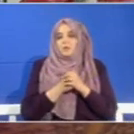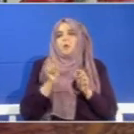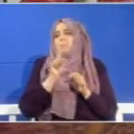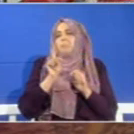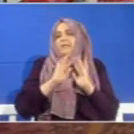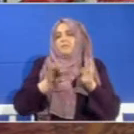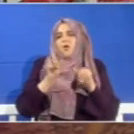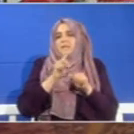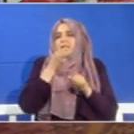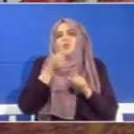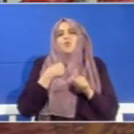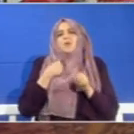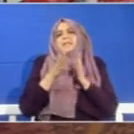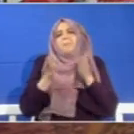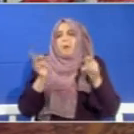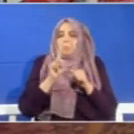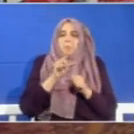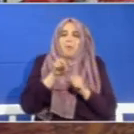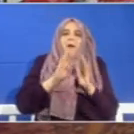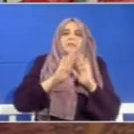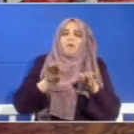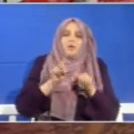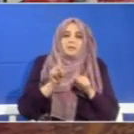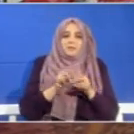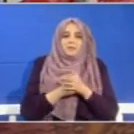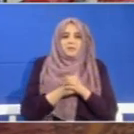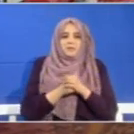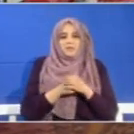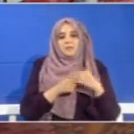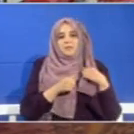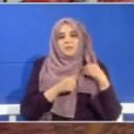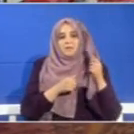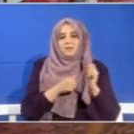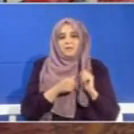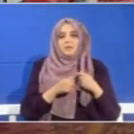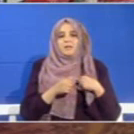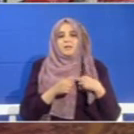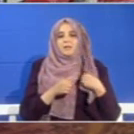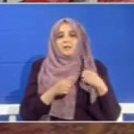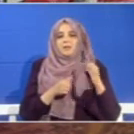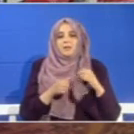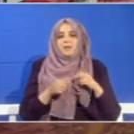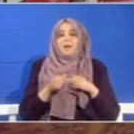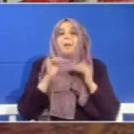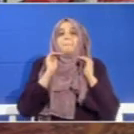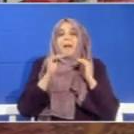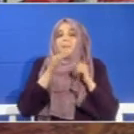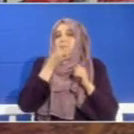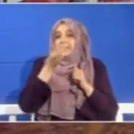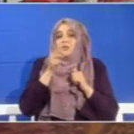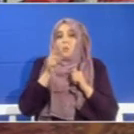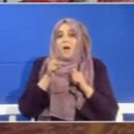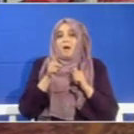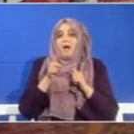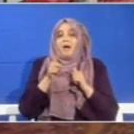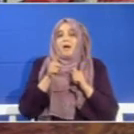مش طلاق خلاص، مش طلاق، ما كانش طلاق هذا خلاص، هذا حتى ولو نوى بها الطلاق ما وقعش طلاق، لأنه بكلام على